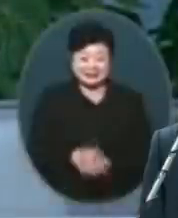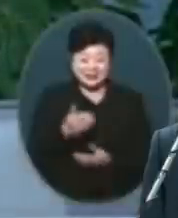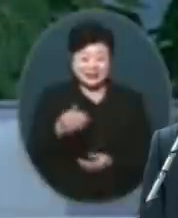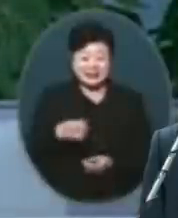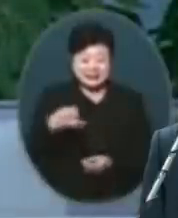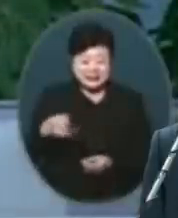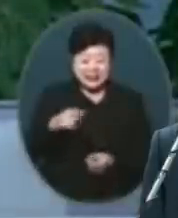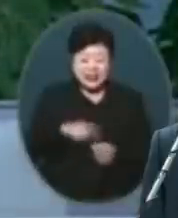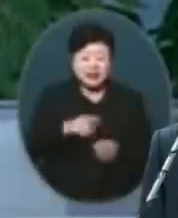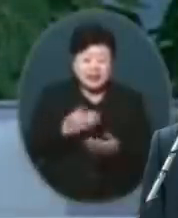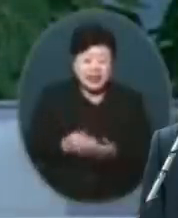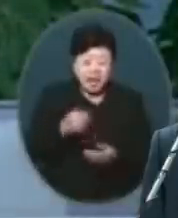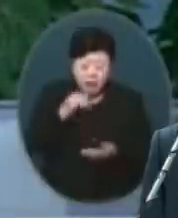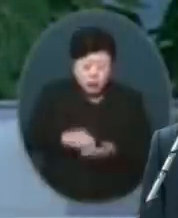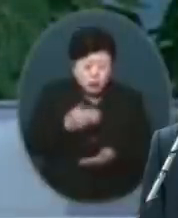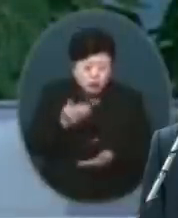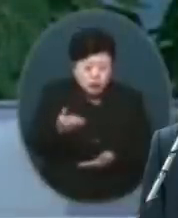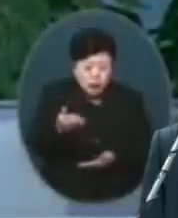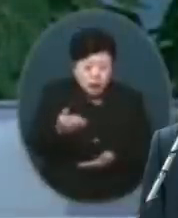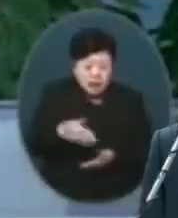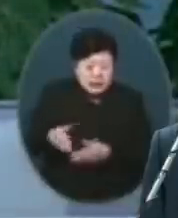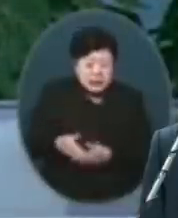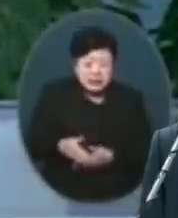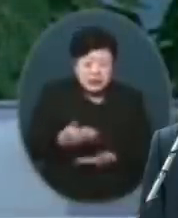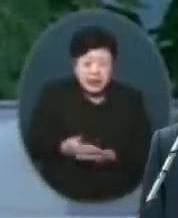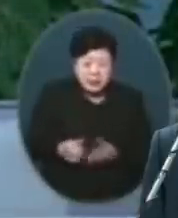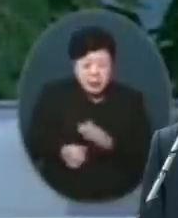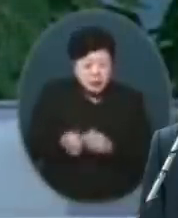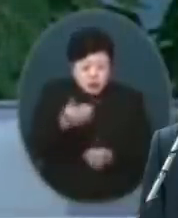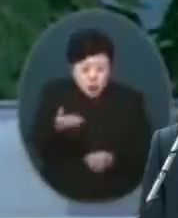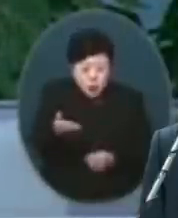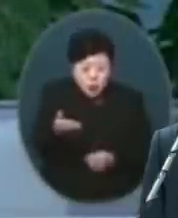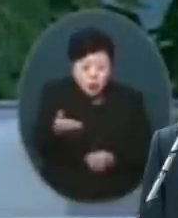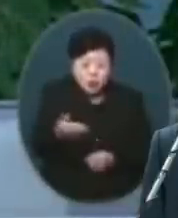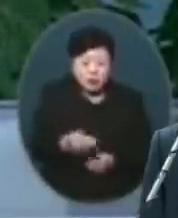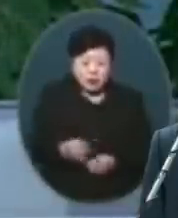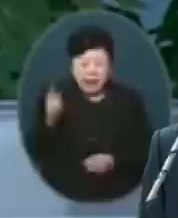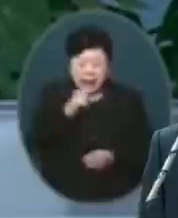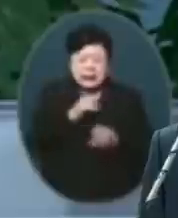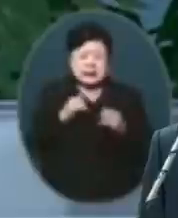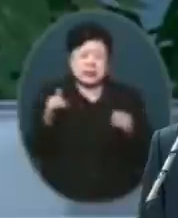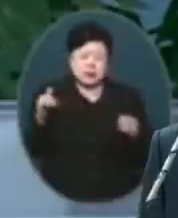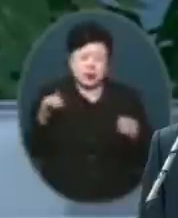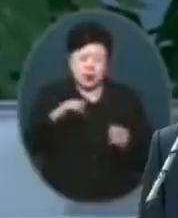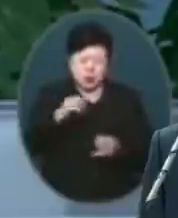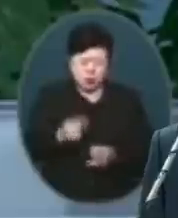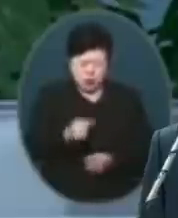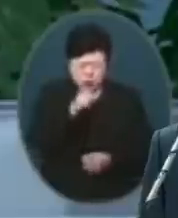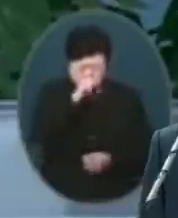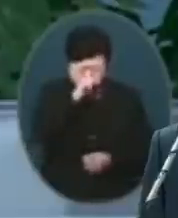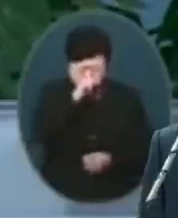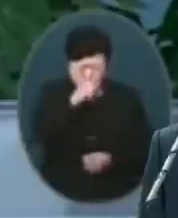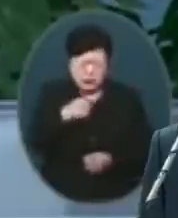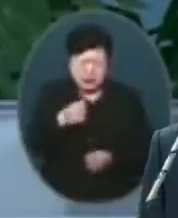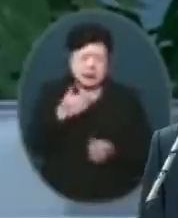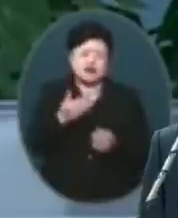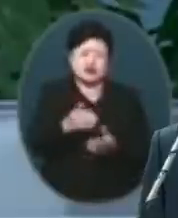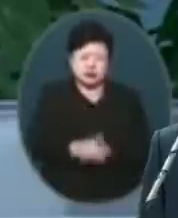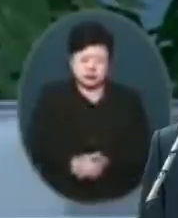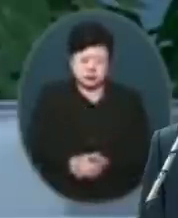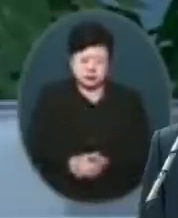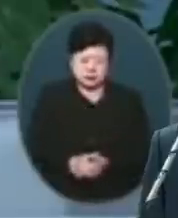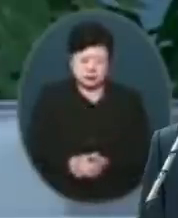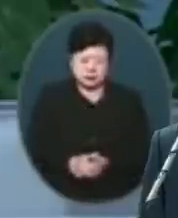너희는 자식이 떡을 달라 하면 돌을 주면 생선을 달라는데 뱀을 주게요. 너희가 악할지라도 좋은 것으로 자식에게 줄 줄